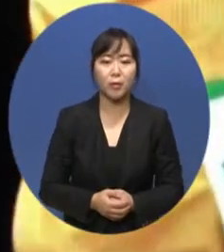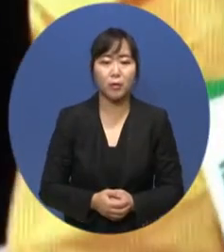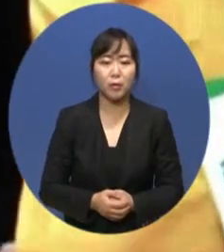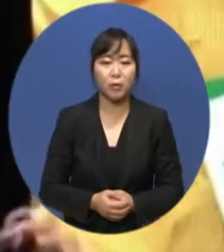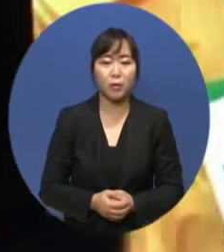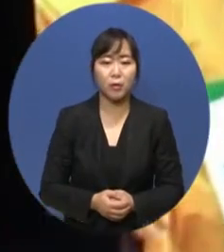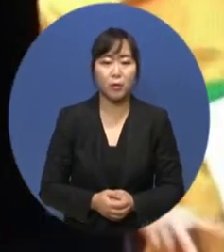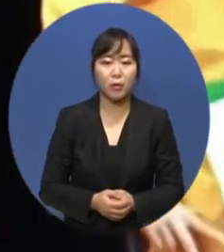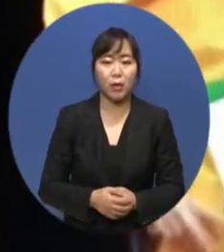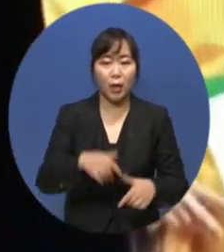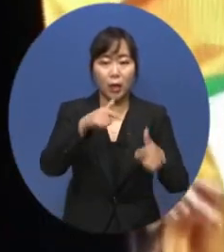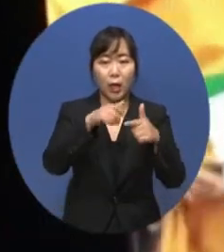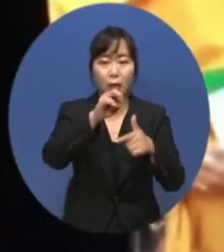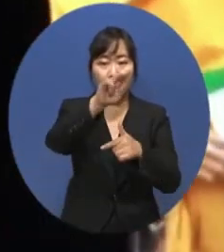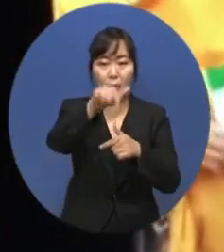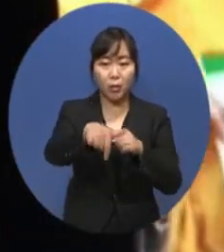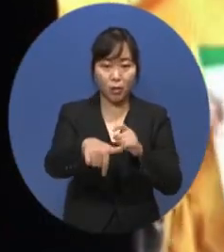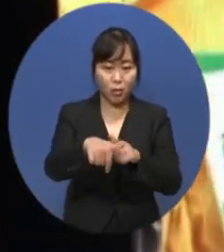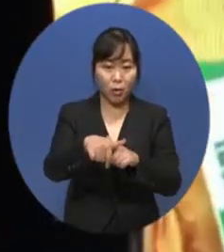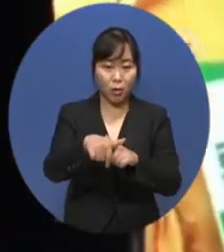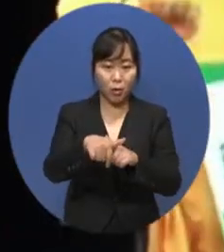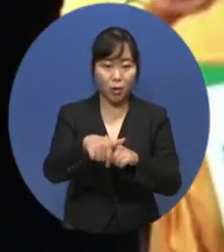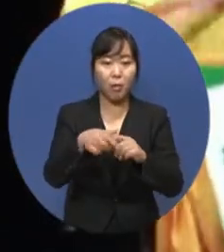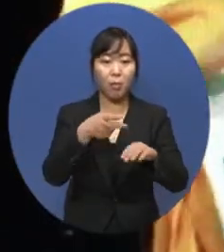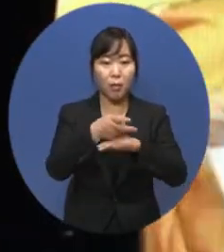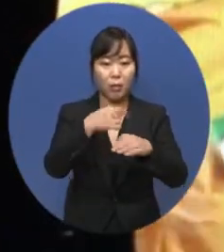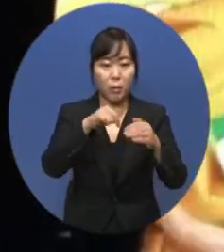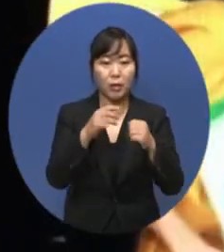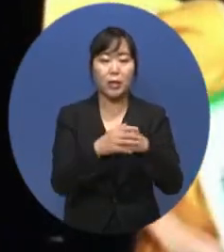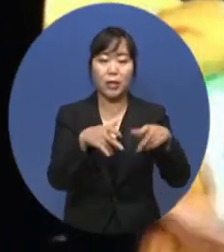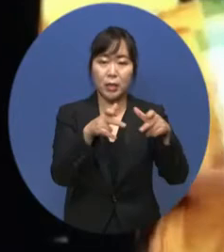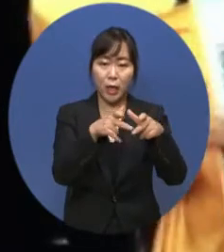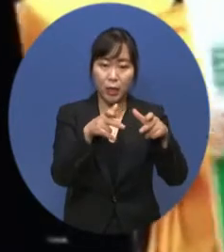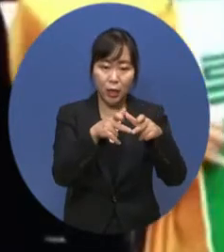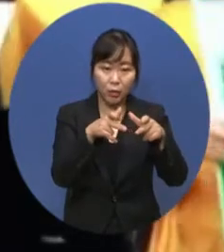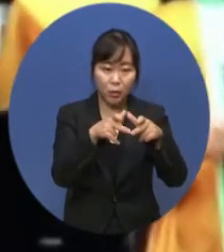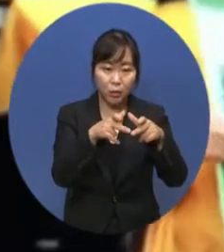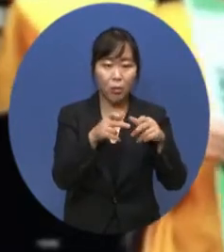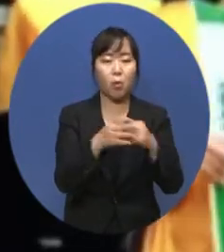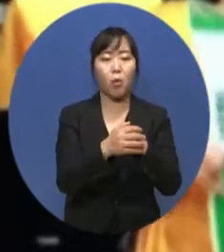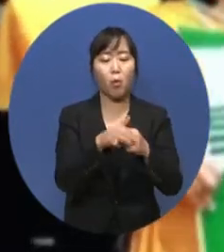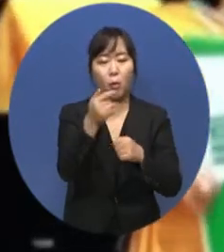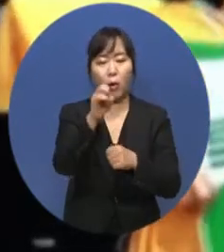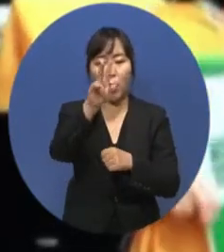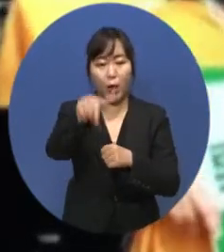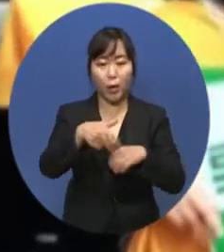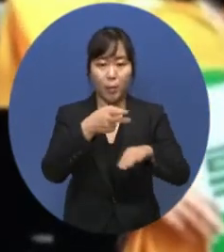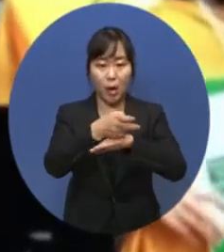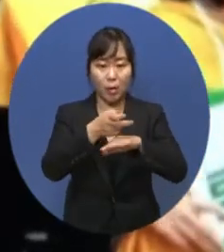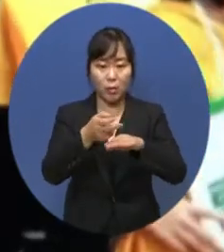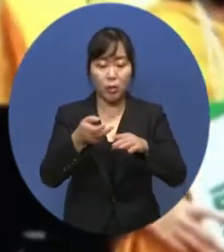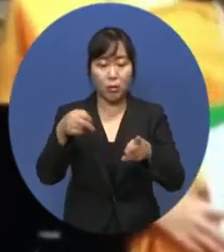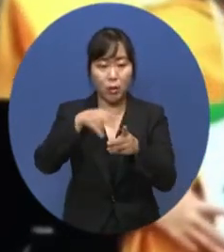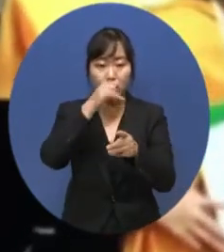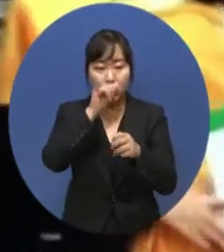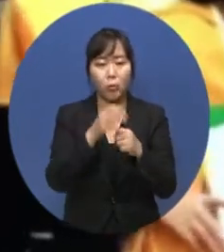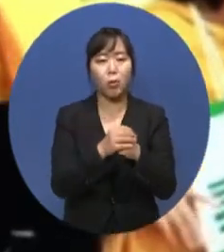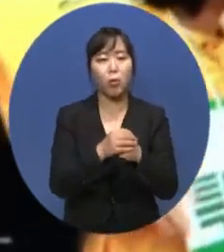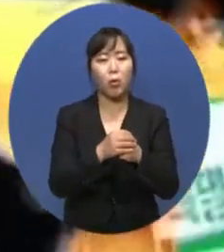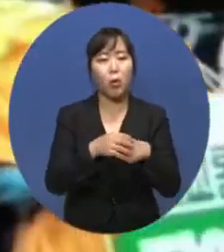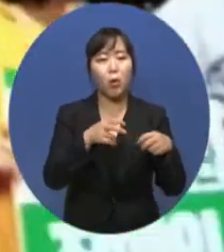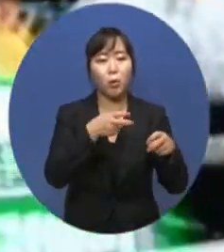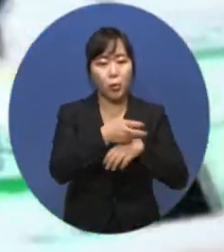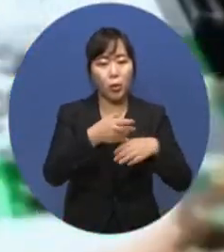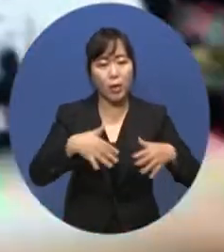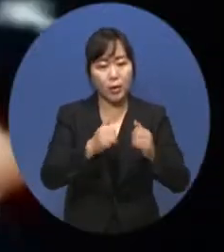전장현은 강남역 버스 정류장에서 기자들에게 장애인도 광역버스를 탈 수 있도록 교통약자 이동편의증진법